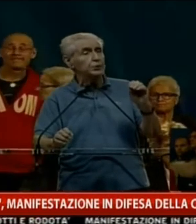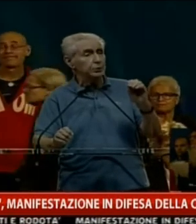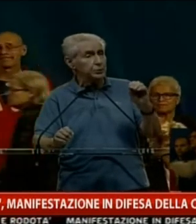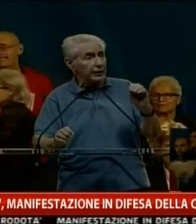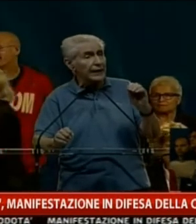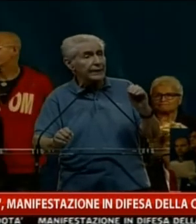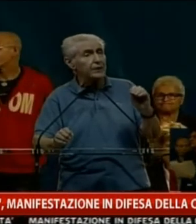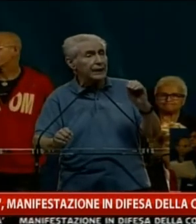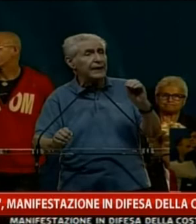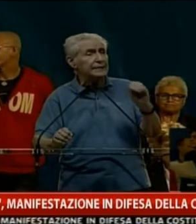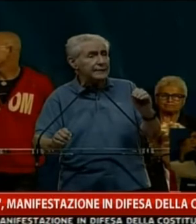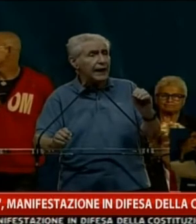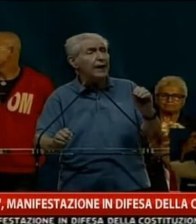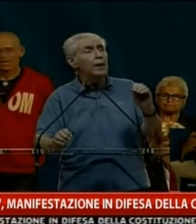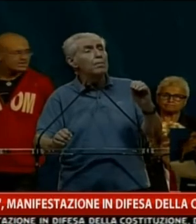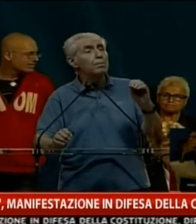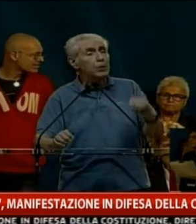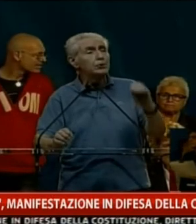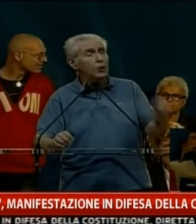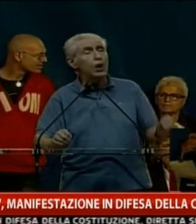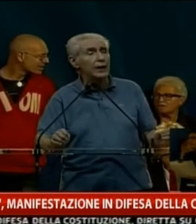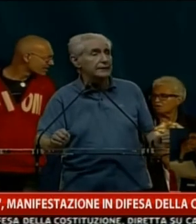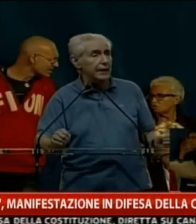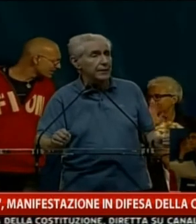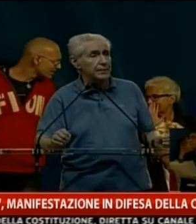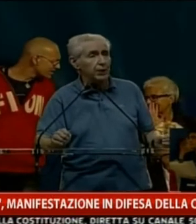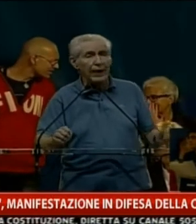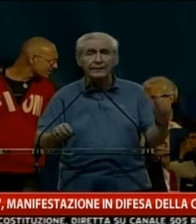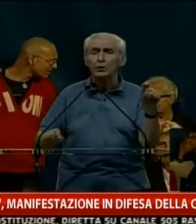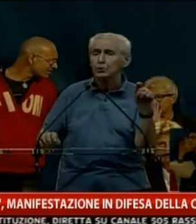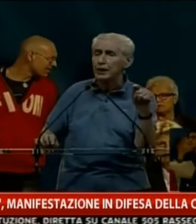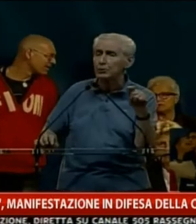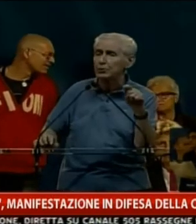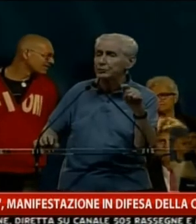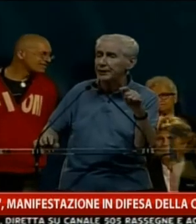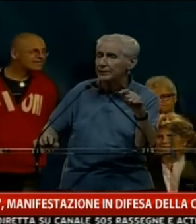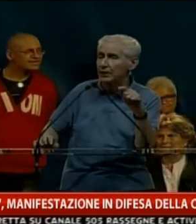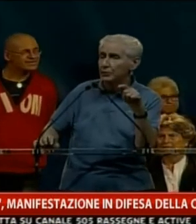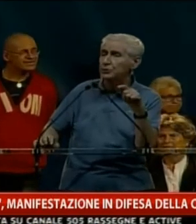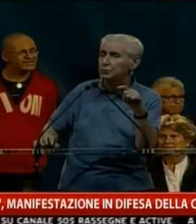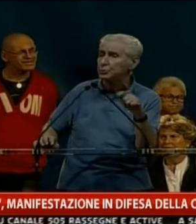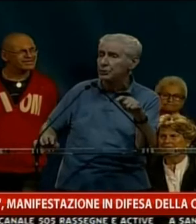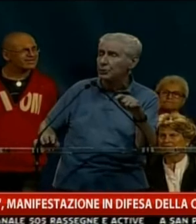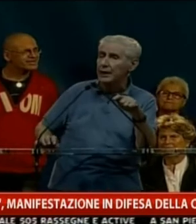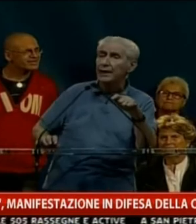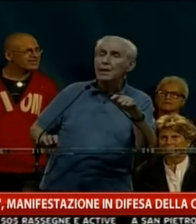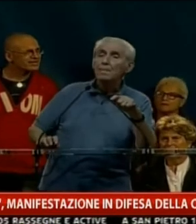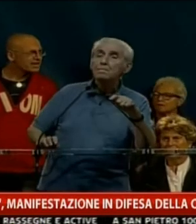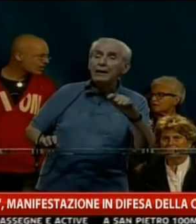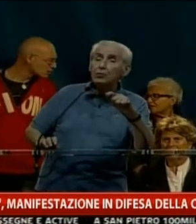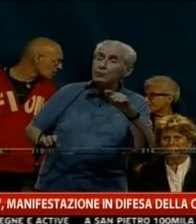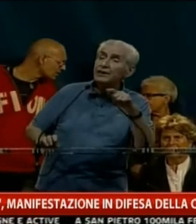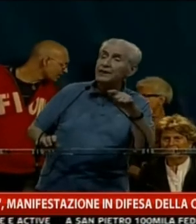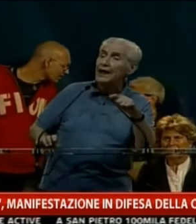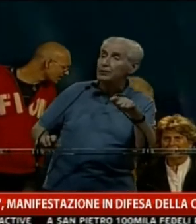revisione costituzionale, che è una garanzia, possa o no essere manipolato. Loro stanno modificando la Costituzione,